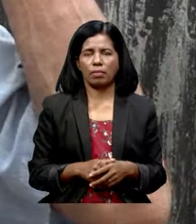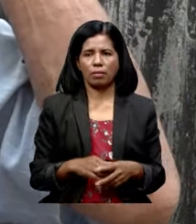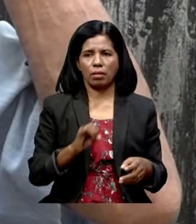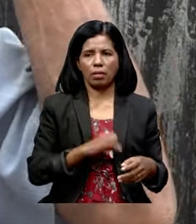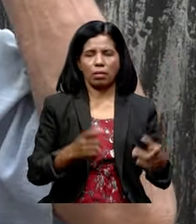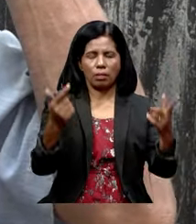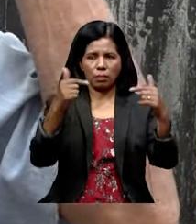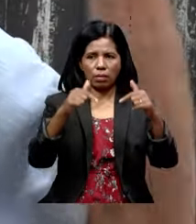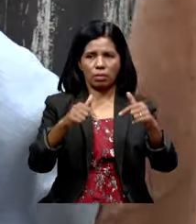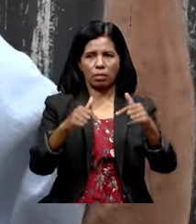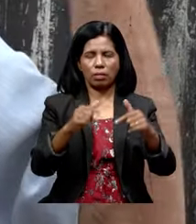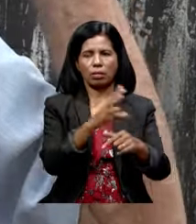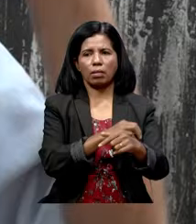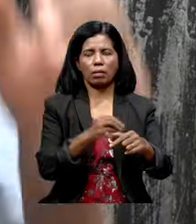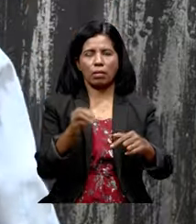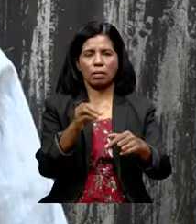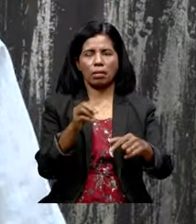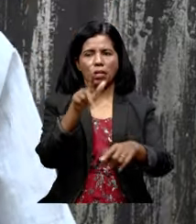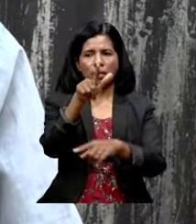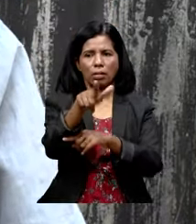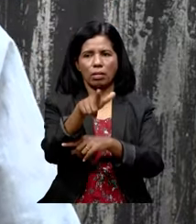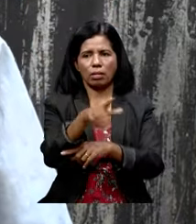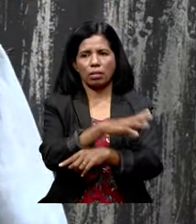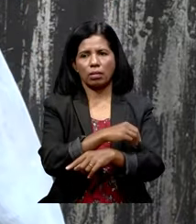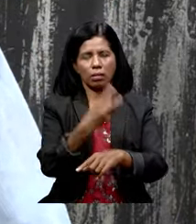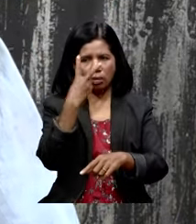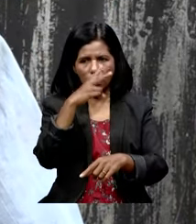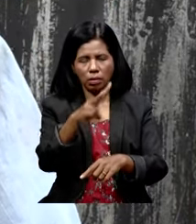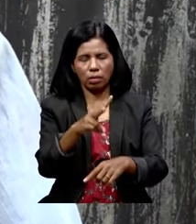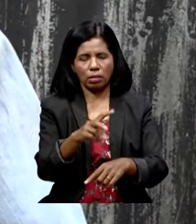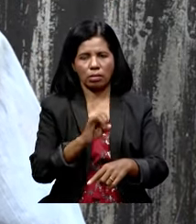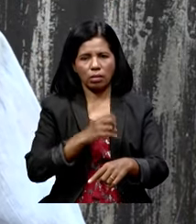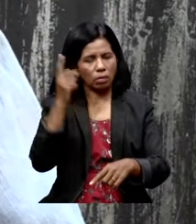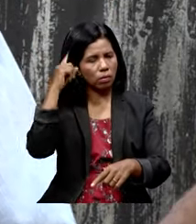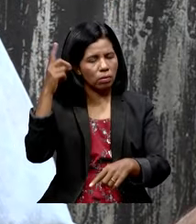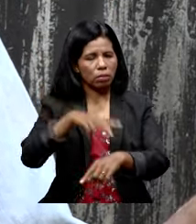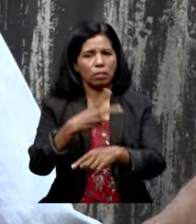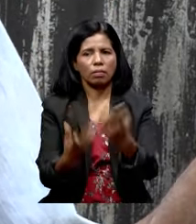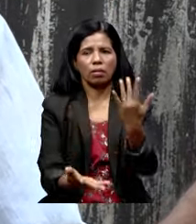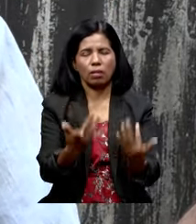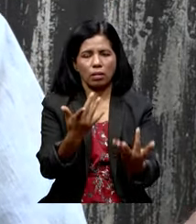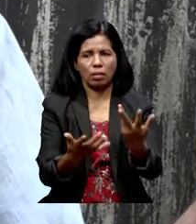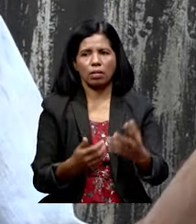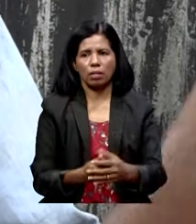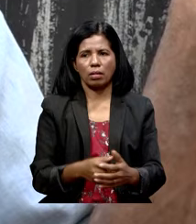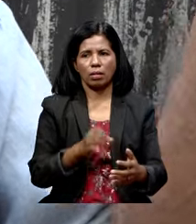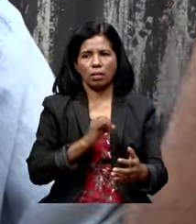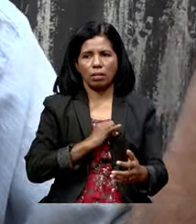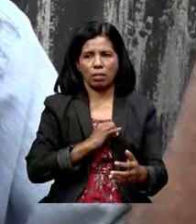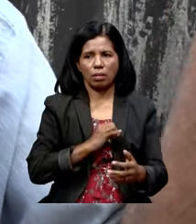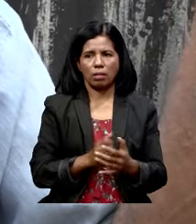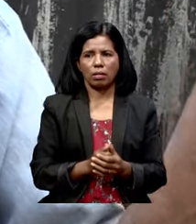pas ni biudia bot ni mai ni ulun tamat ya mata hawa sorte hawa hasa betire be hawa hasa meromak kira